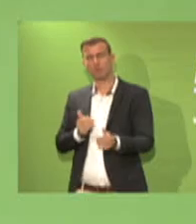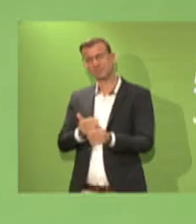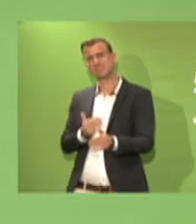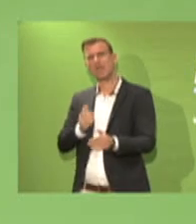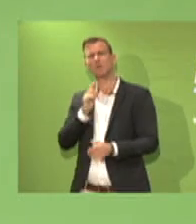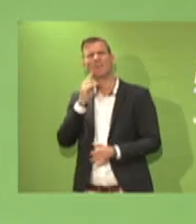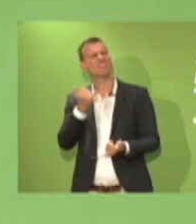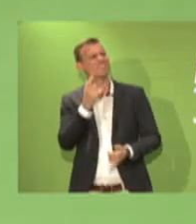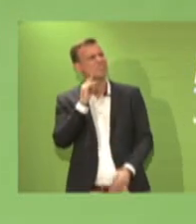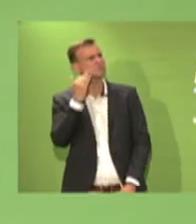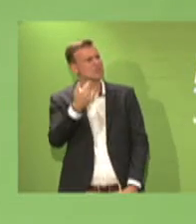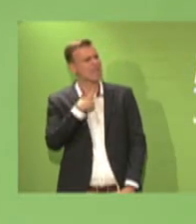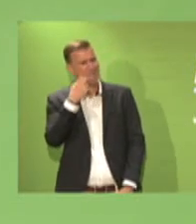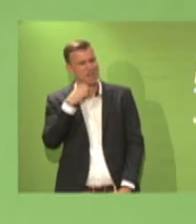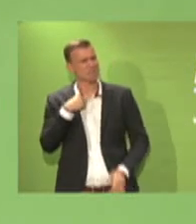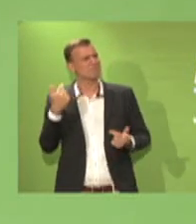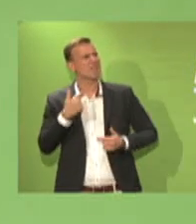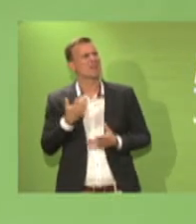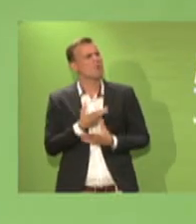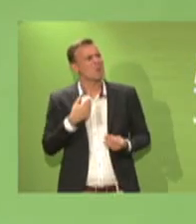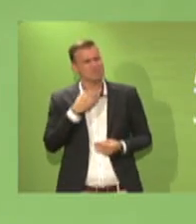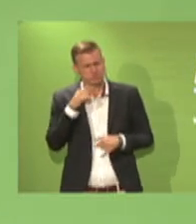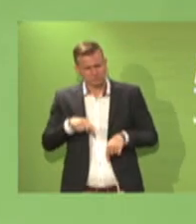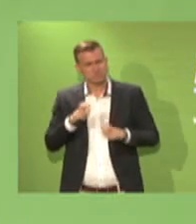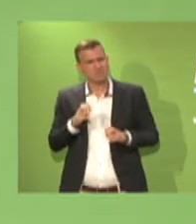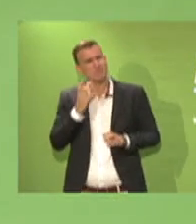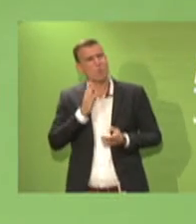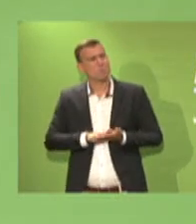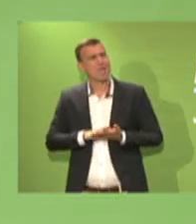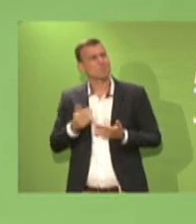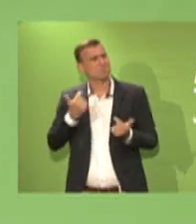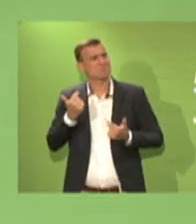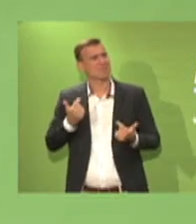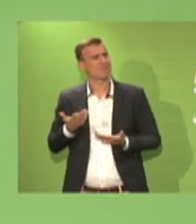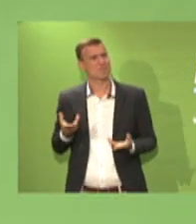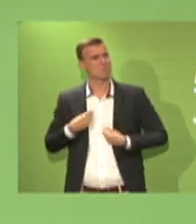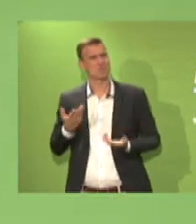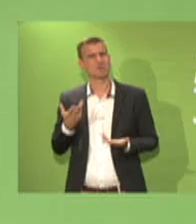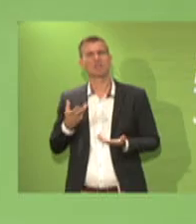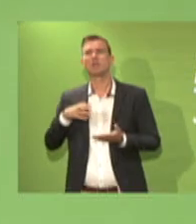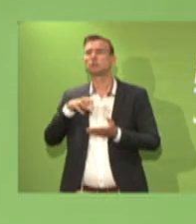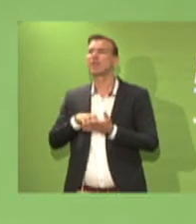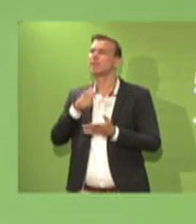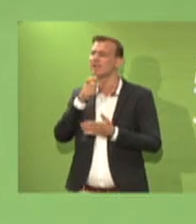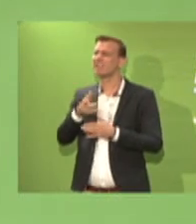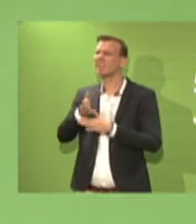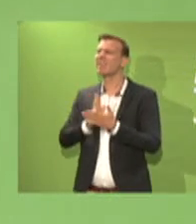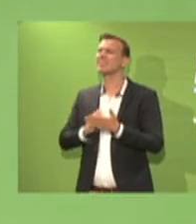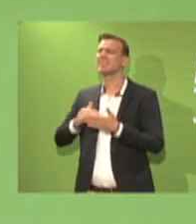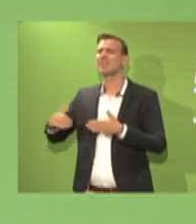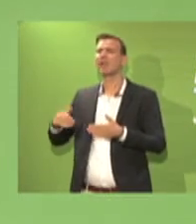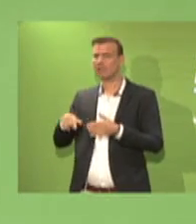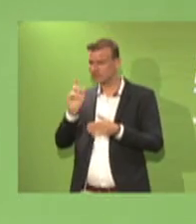denn gestalten, dass auch wir vor Ort, da wo wir immer gelebt haben, alt werden können. Das heißt, der städtische Begriff von Quartier muss im ländlichen Raum